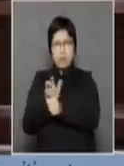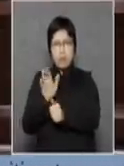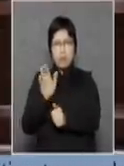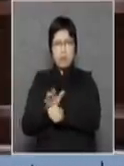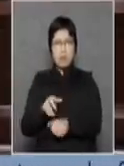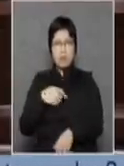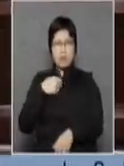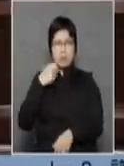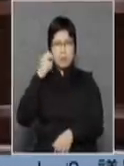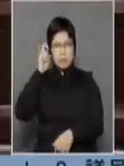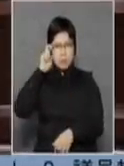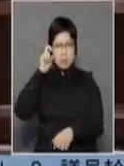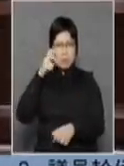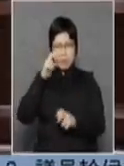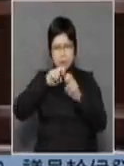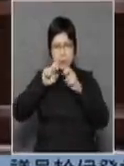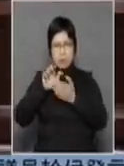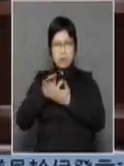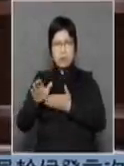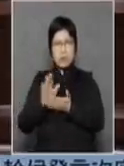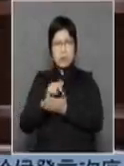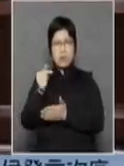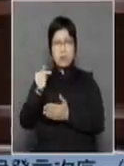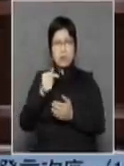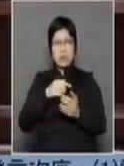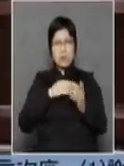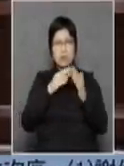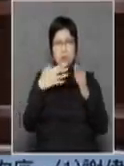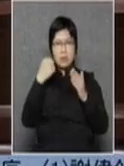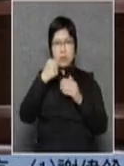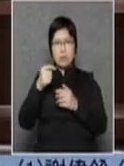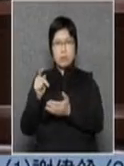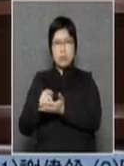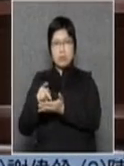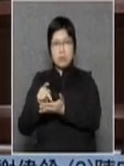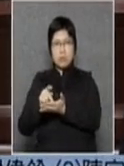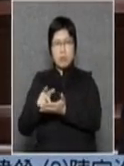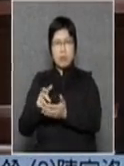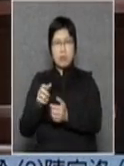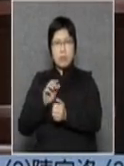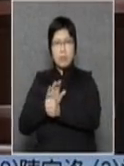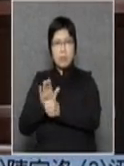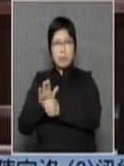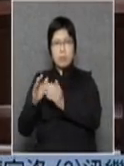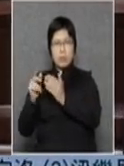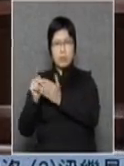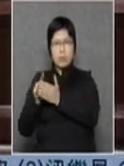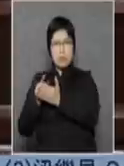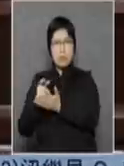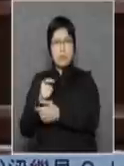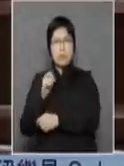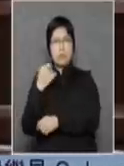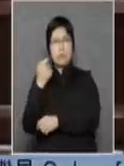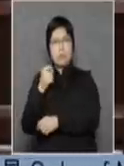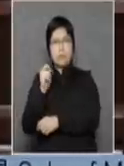檢討撤銷近10年的業主與租客綜合條例，以保障租户呢唔會